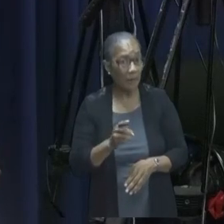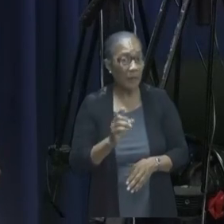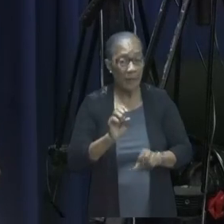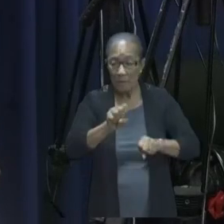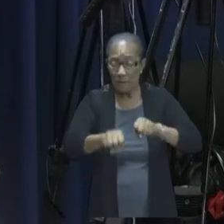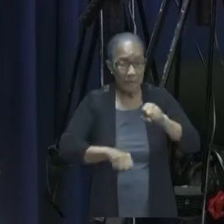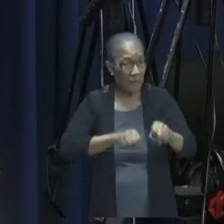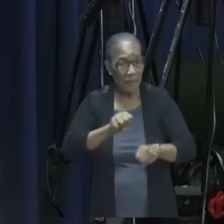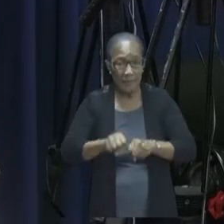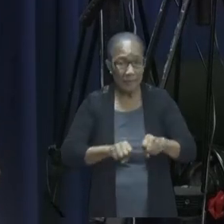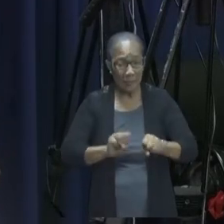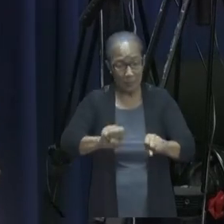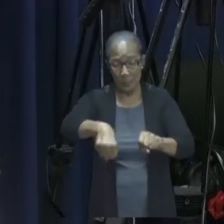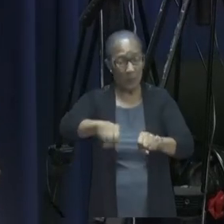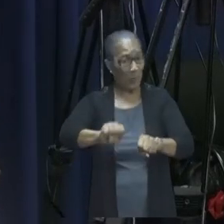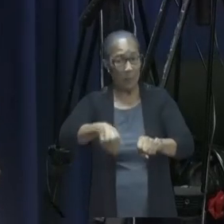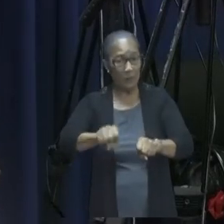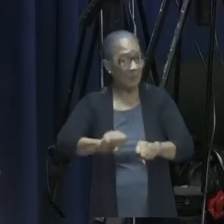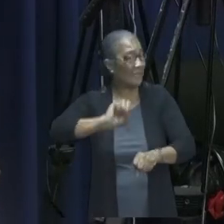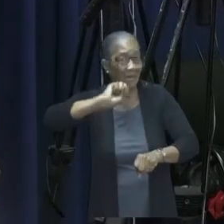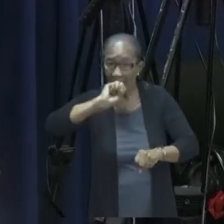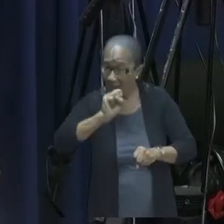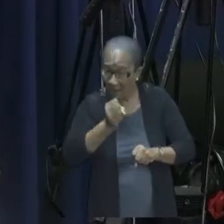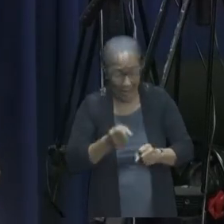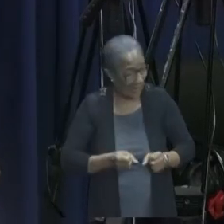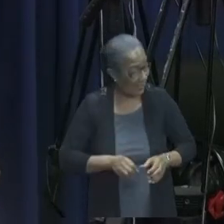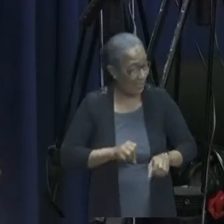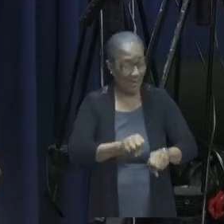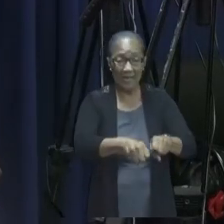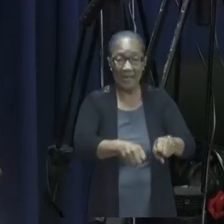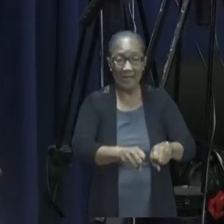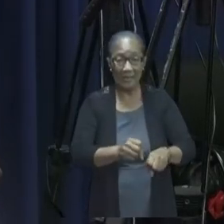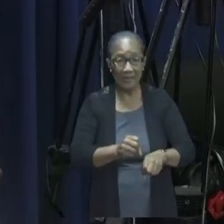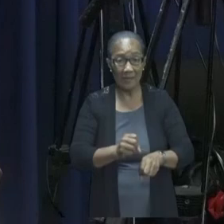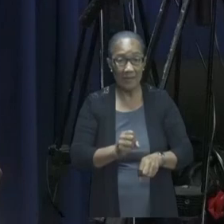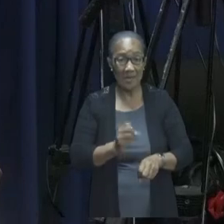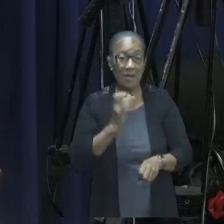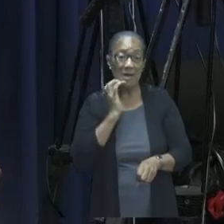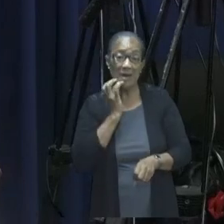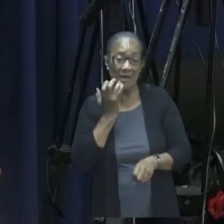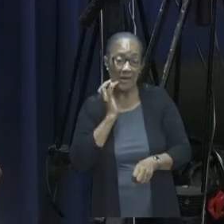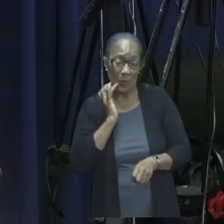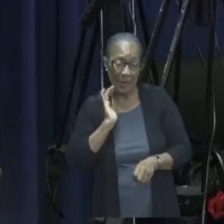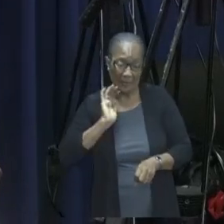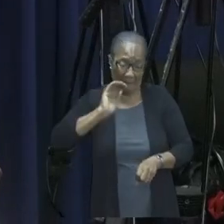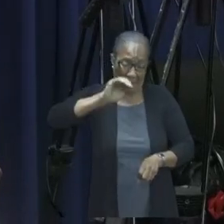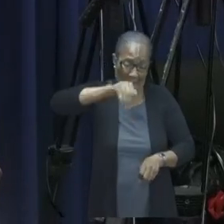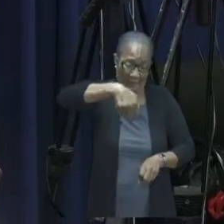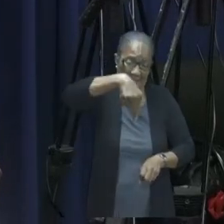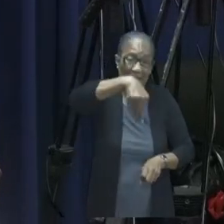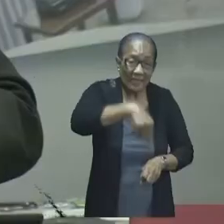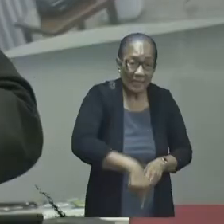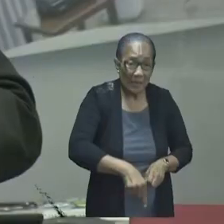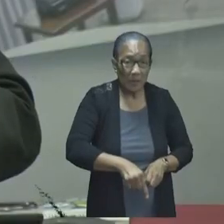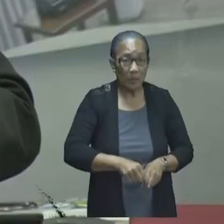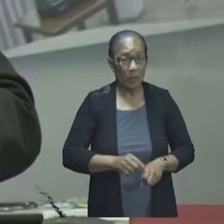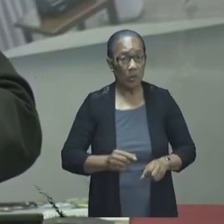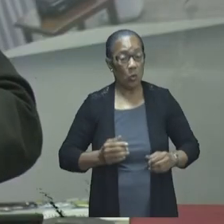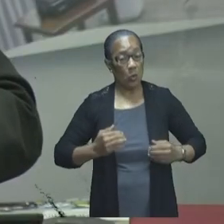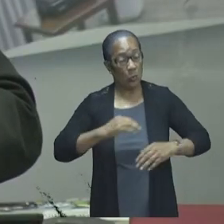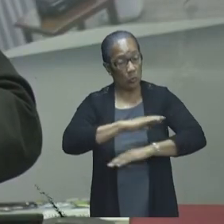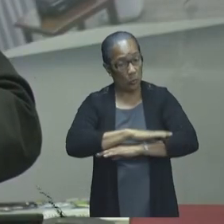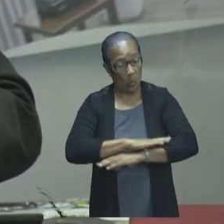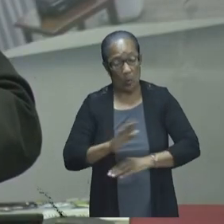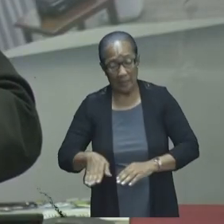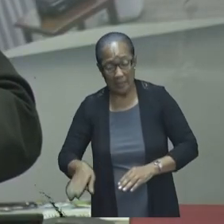fietsers ongeluk gaan kreeg er zijn diepe geulen en er zit water in en mensen en schoolkinderen elke dag daarlangs